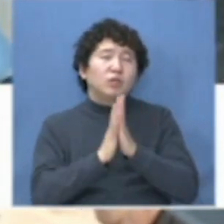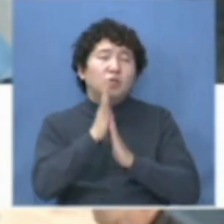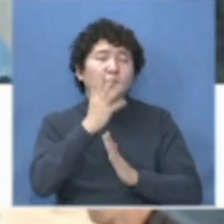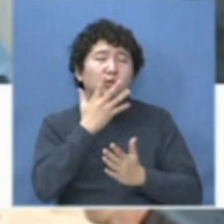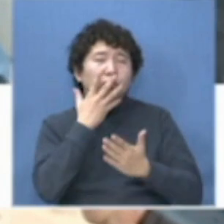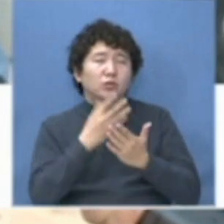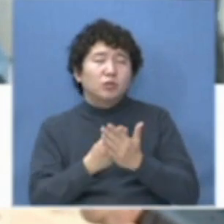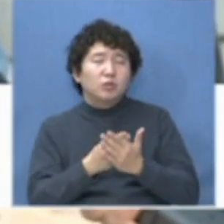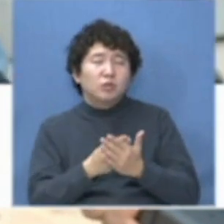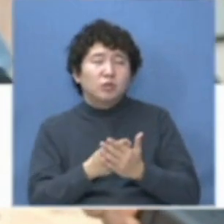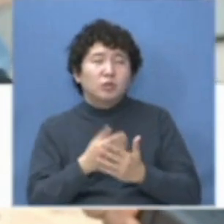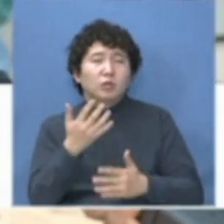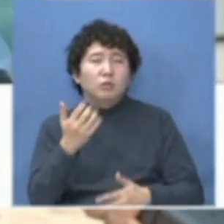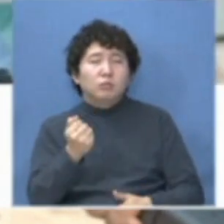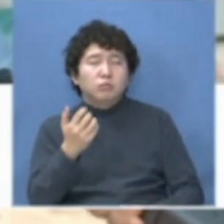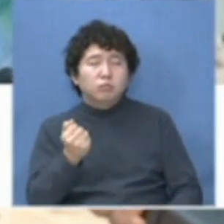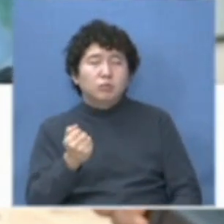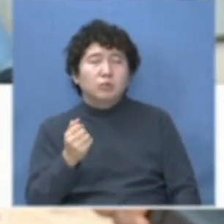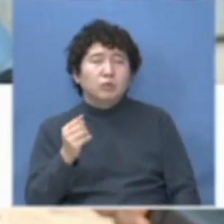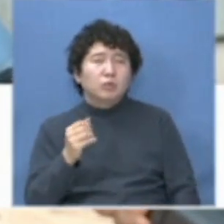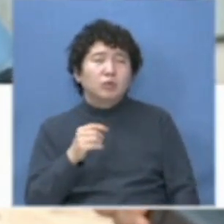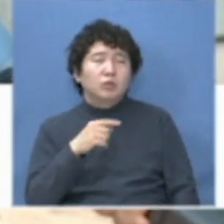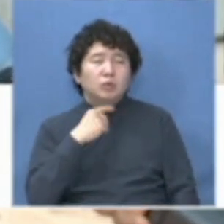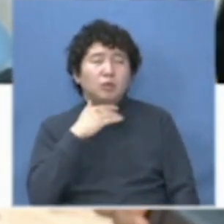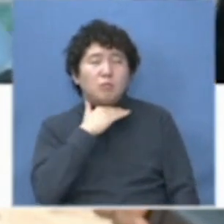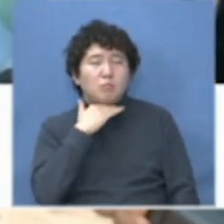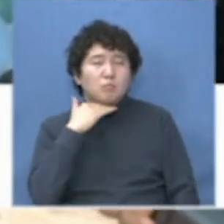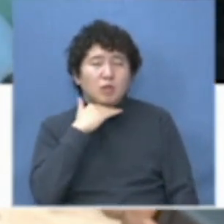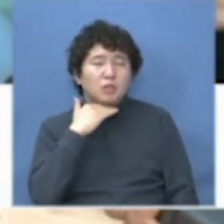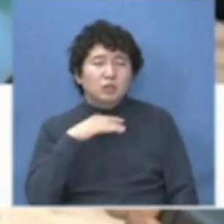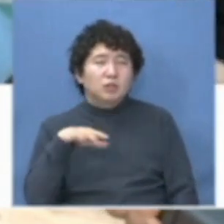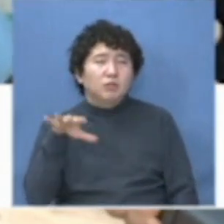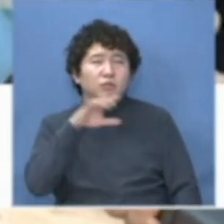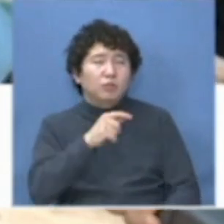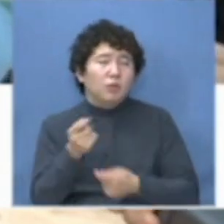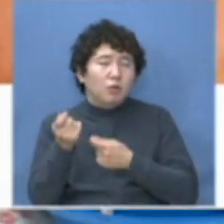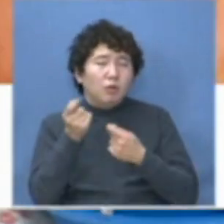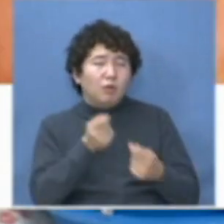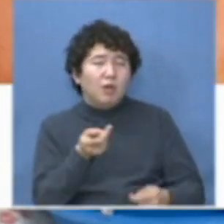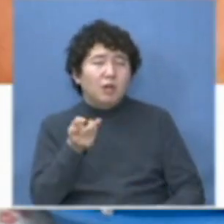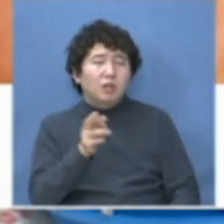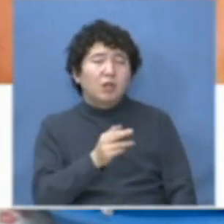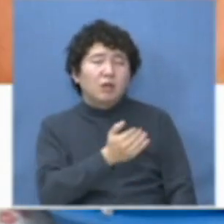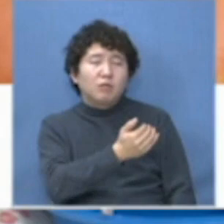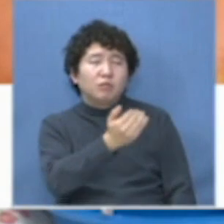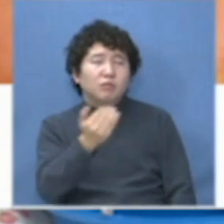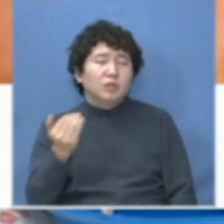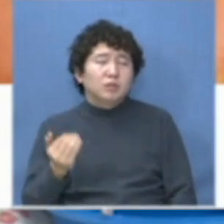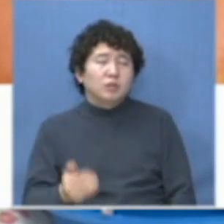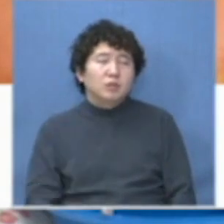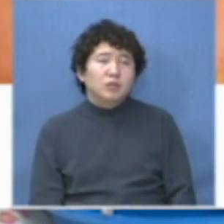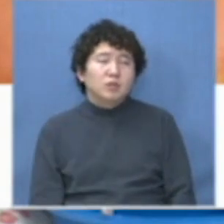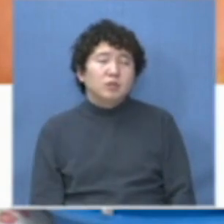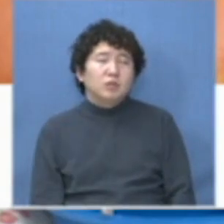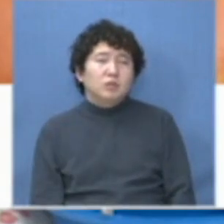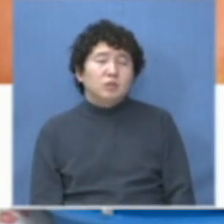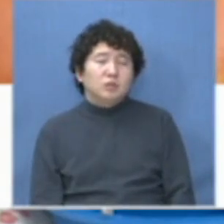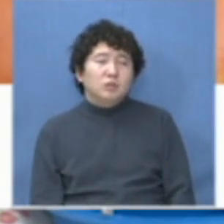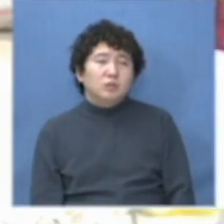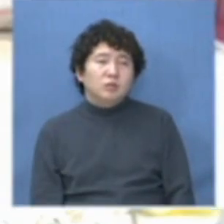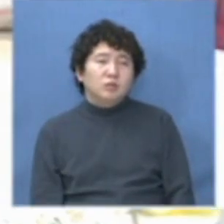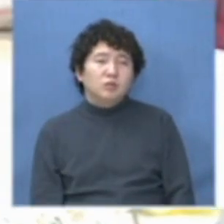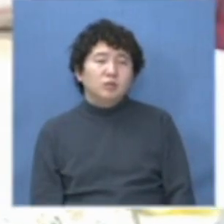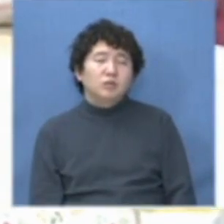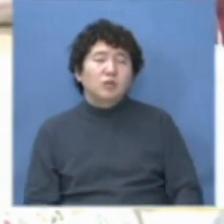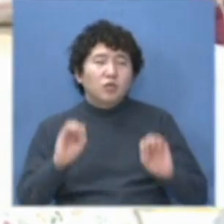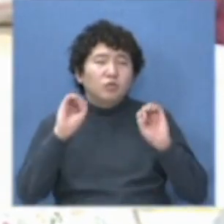курд, творог, полезные для здоровья, жент, мясо. Все это привезли для вас. Помимо натуральной продукции, хозяева